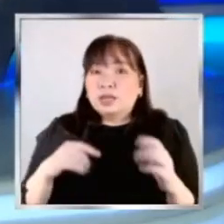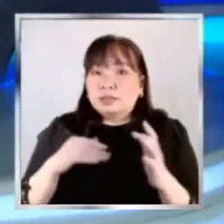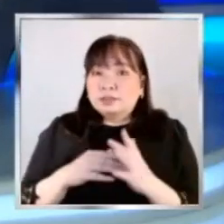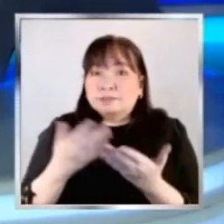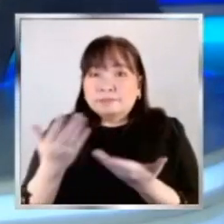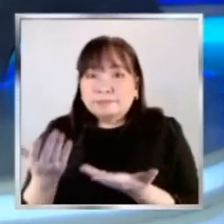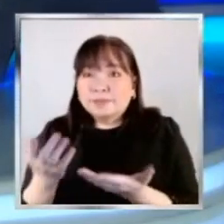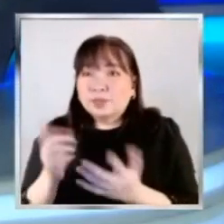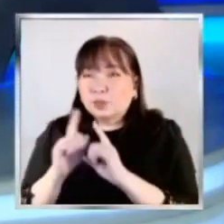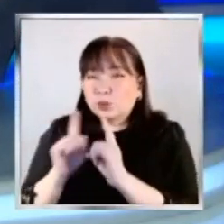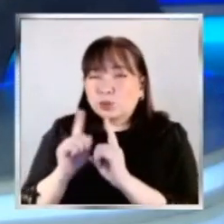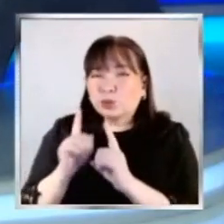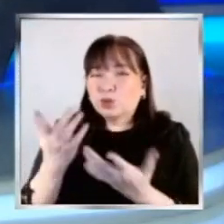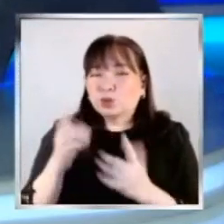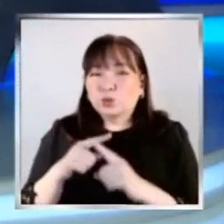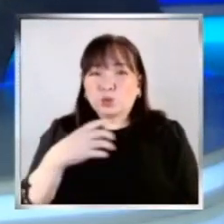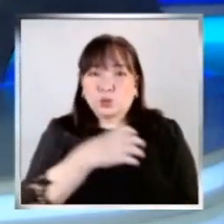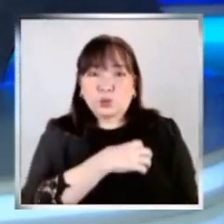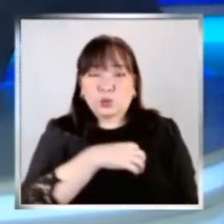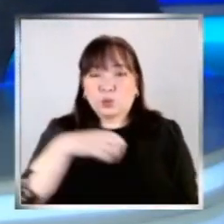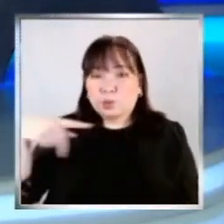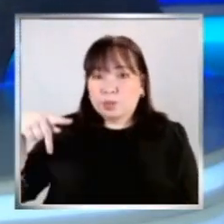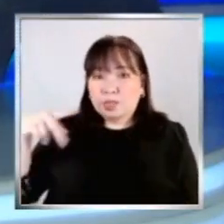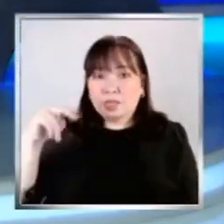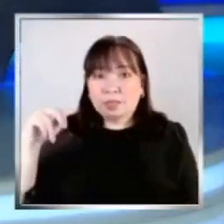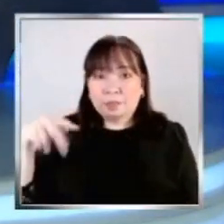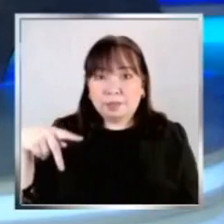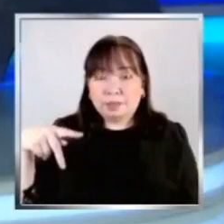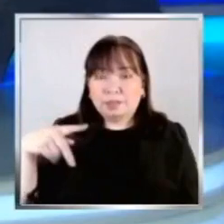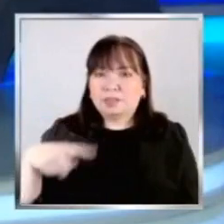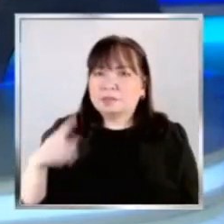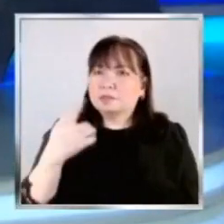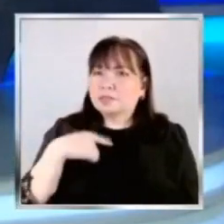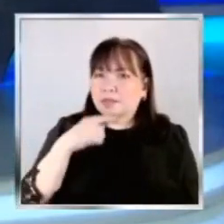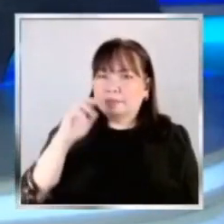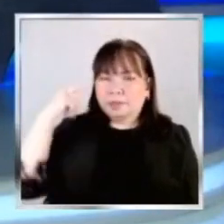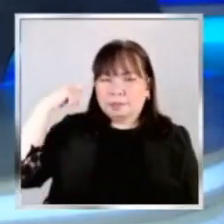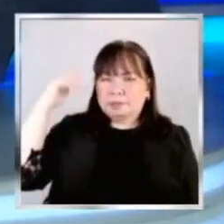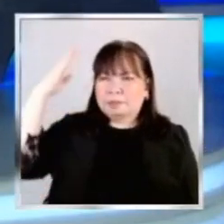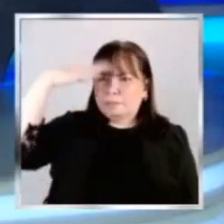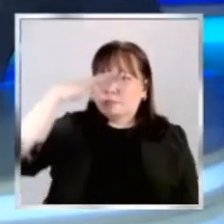kaugnay sa sinabi ni Lacson na posibleng kaugnayan ng ilang pulis sa mga nawawalang sabongero.